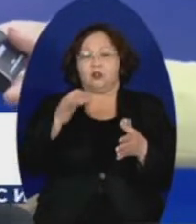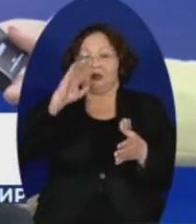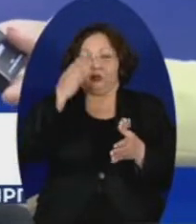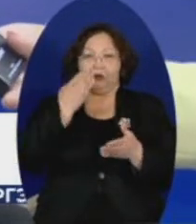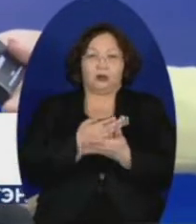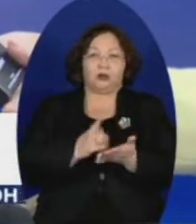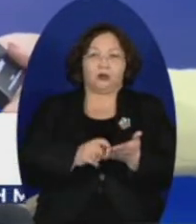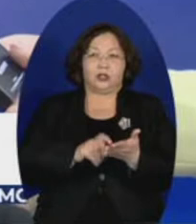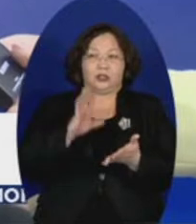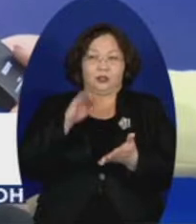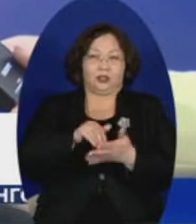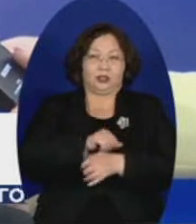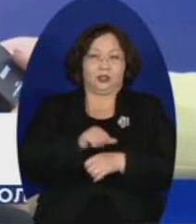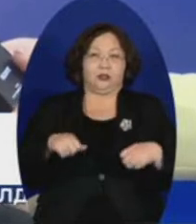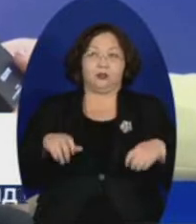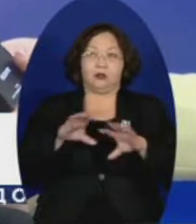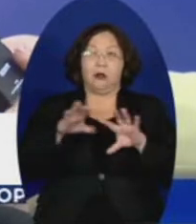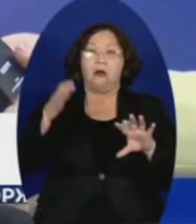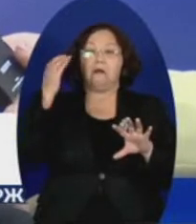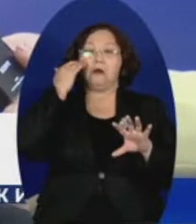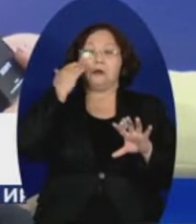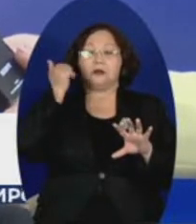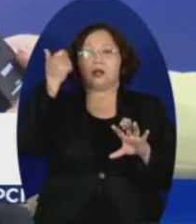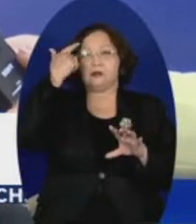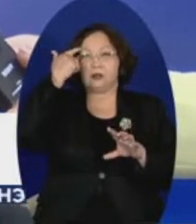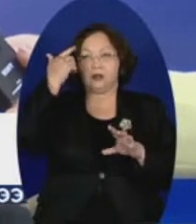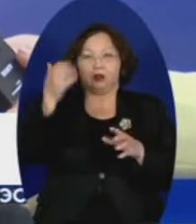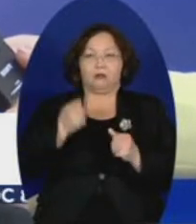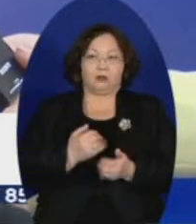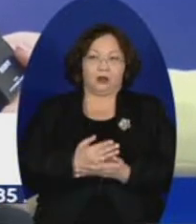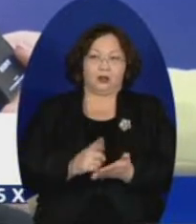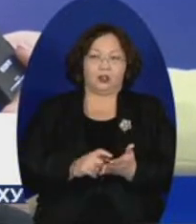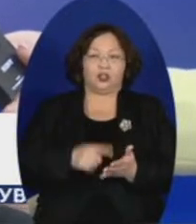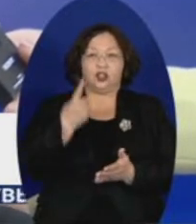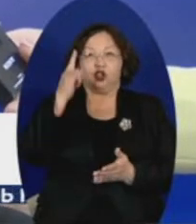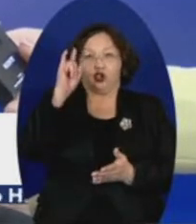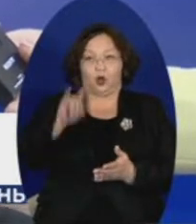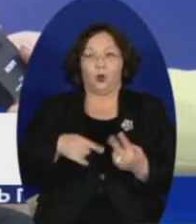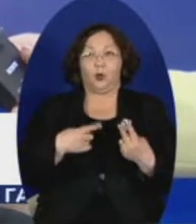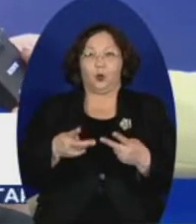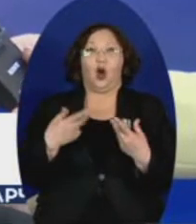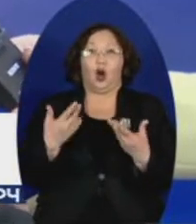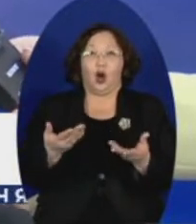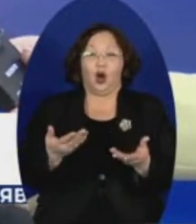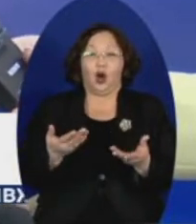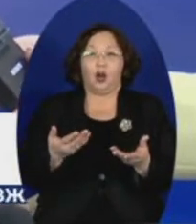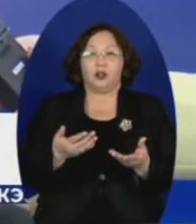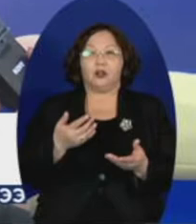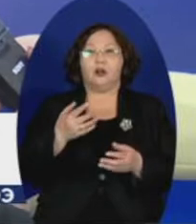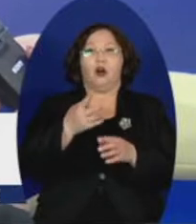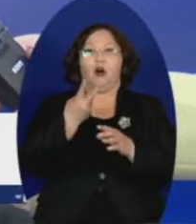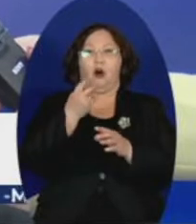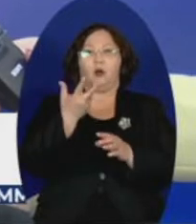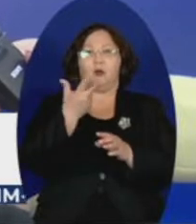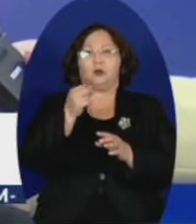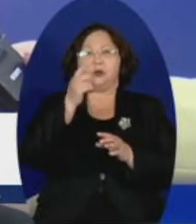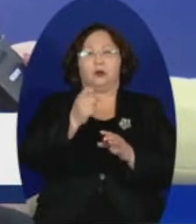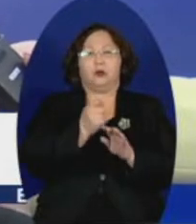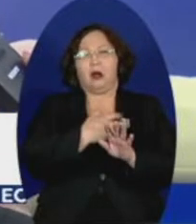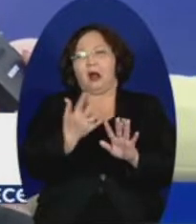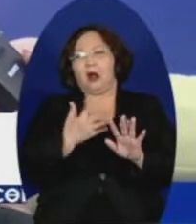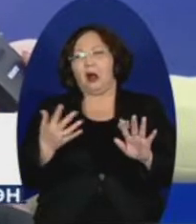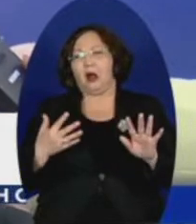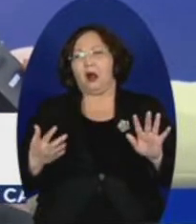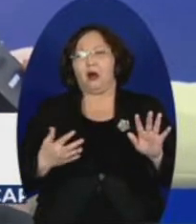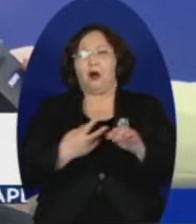иргэд олон нийтэд нээлттэй байхаар. Одоо бид нэг цонхны үйлчилгээ гэж ярьчаад нэг цонхн дээр 20-30 орчим зогсоод 2-3 цаг зогсооч тэрийг